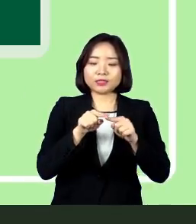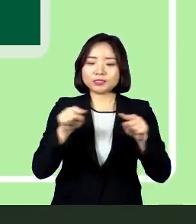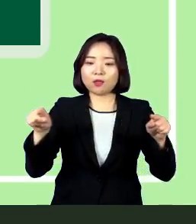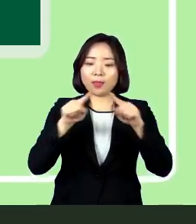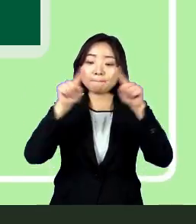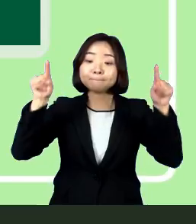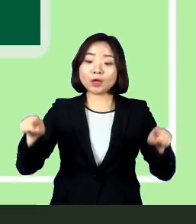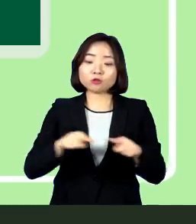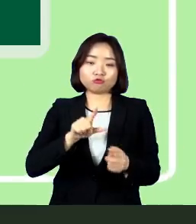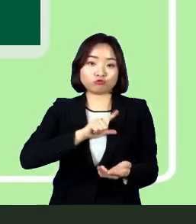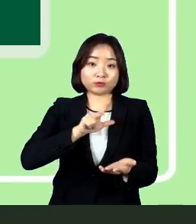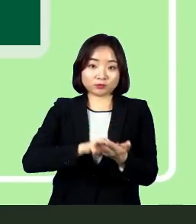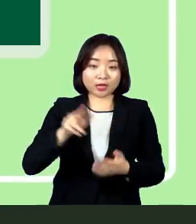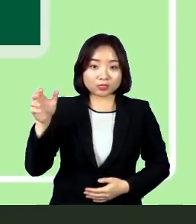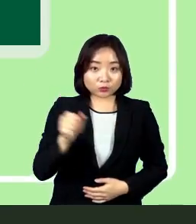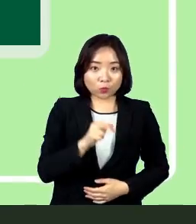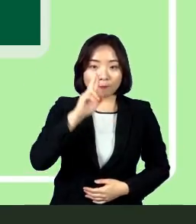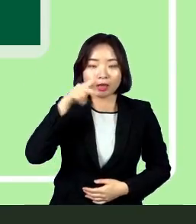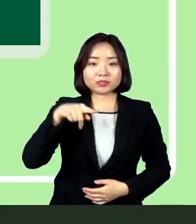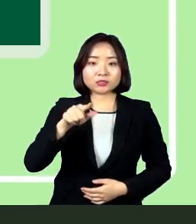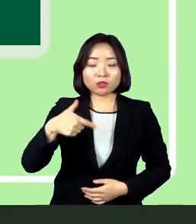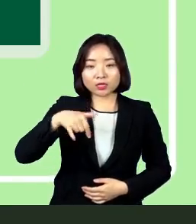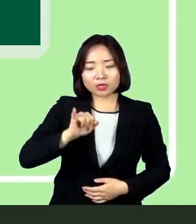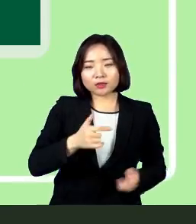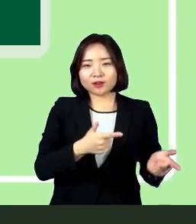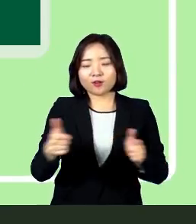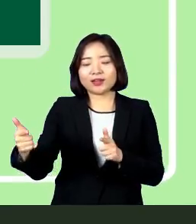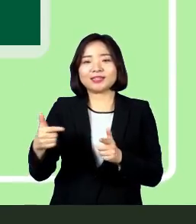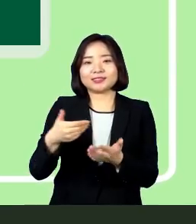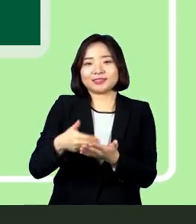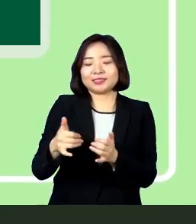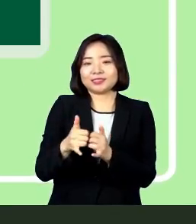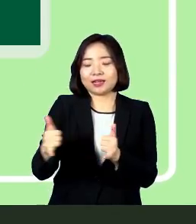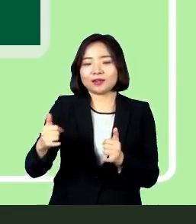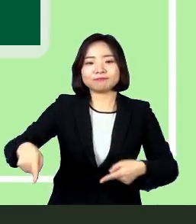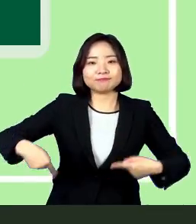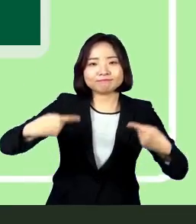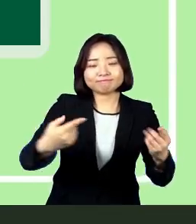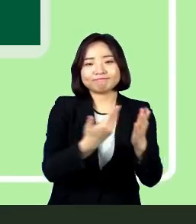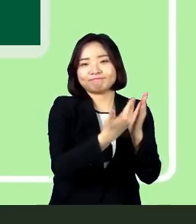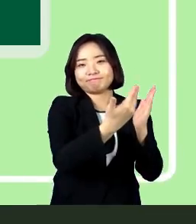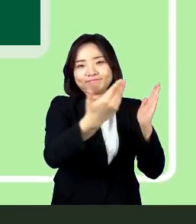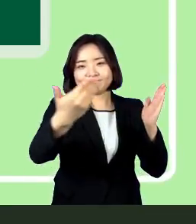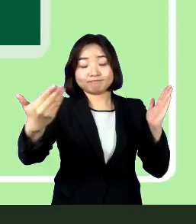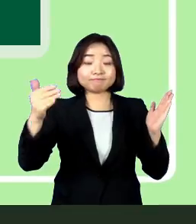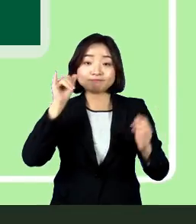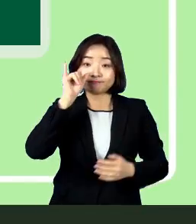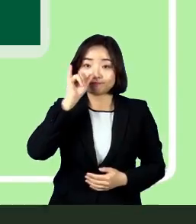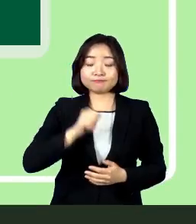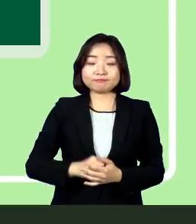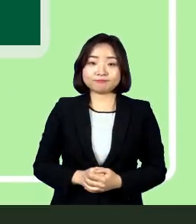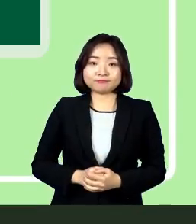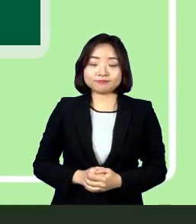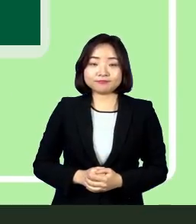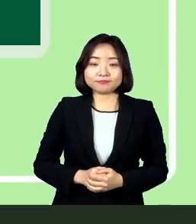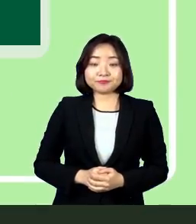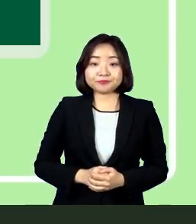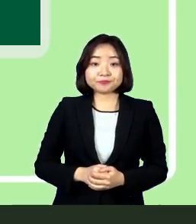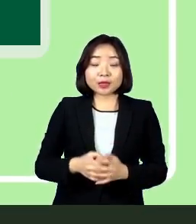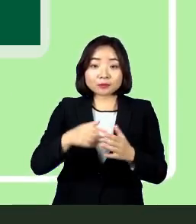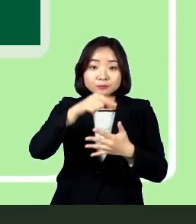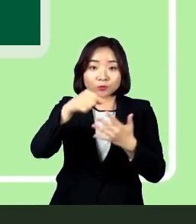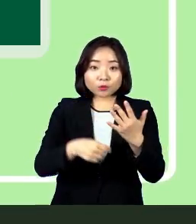주제로 박선기, 박승모, 김세중 작가가 참여해 다양한 작품을 선보이는데요. 전시 연계